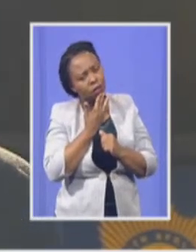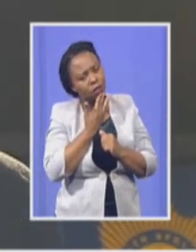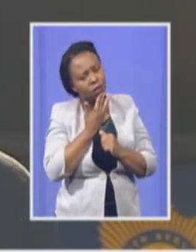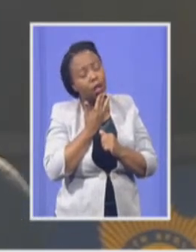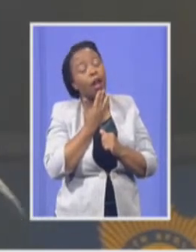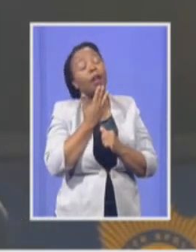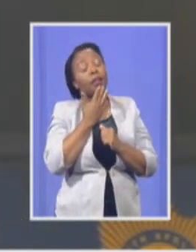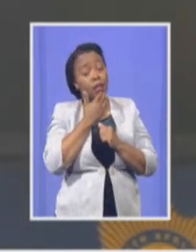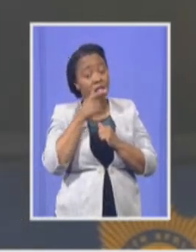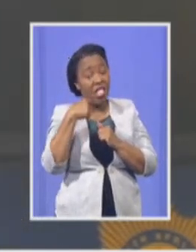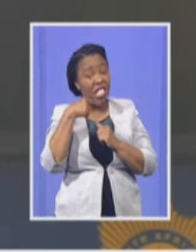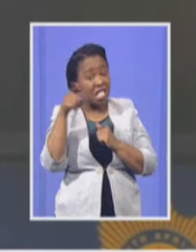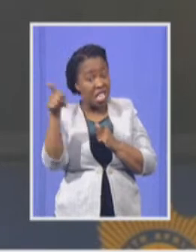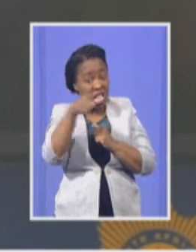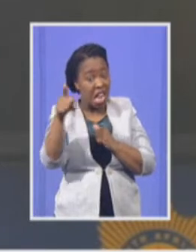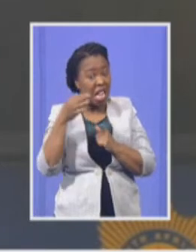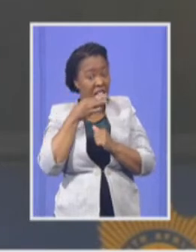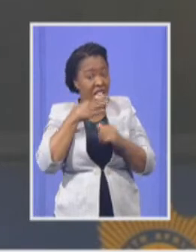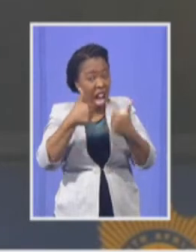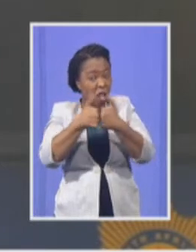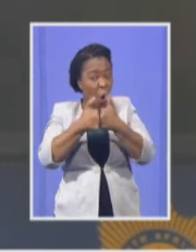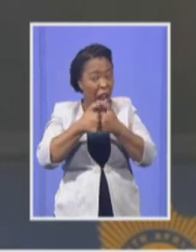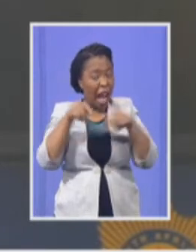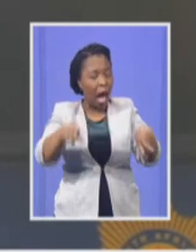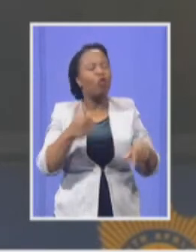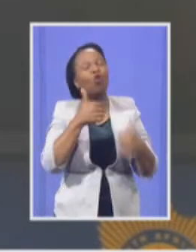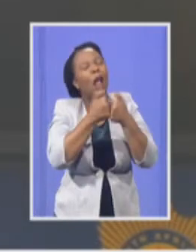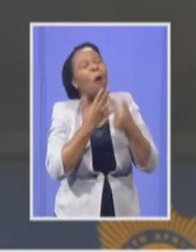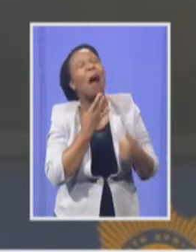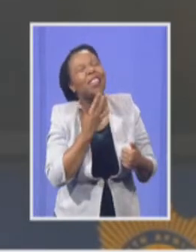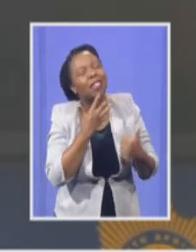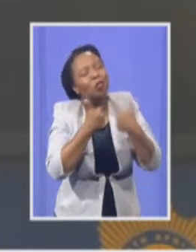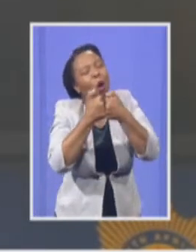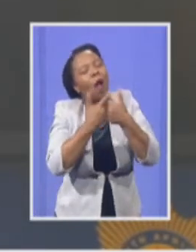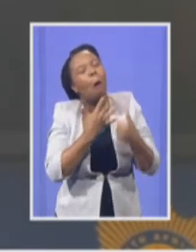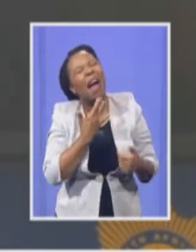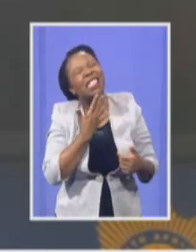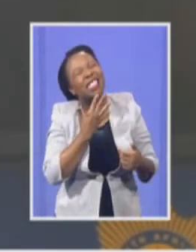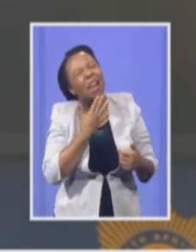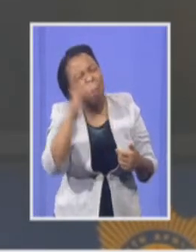ngimzwile kuthiwa nithi amaphoyisa ajola la jola nobani.